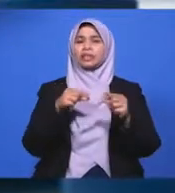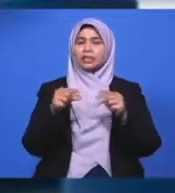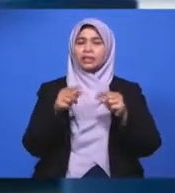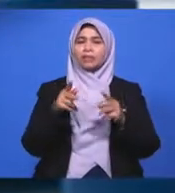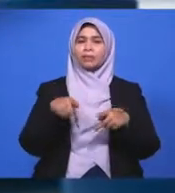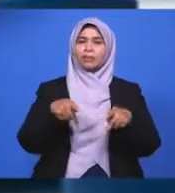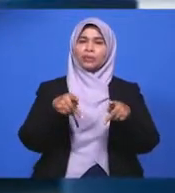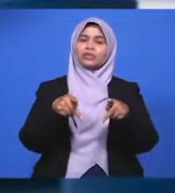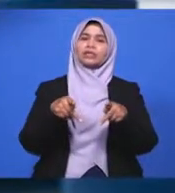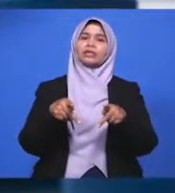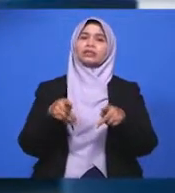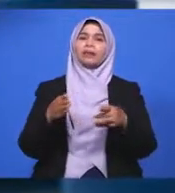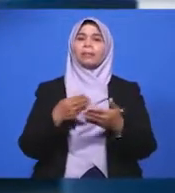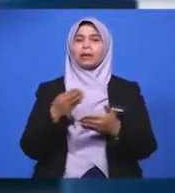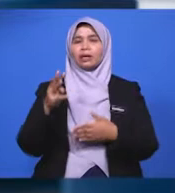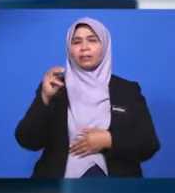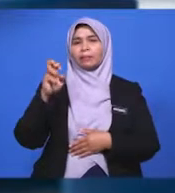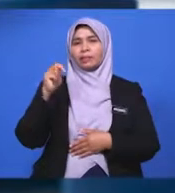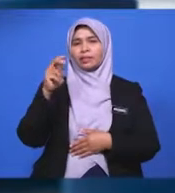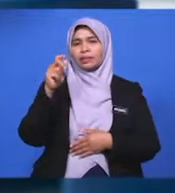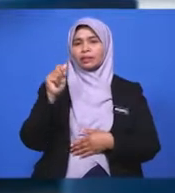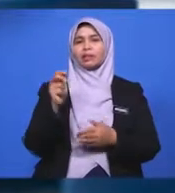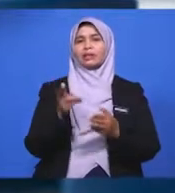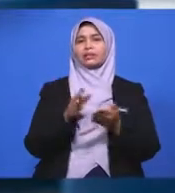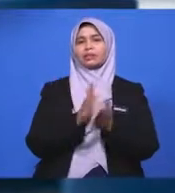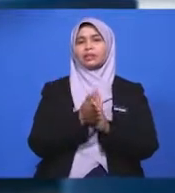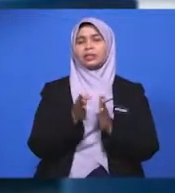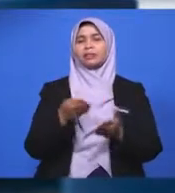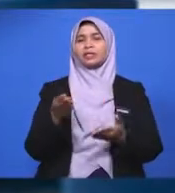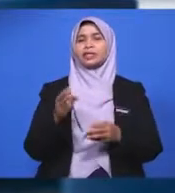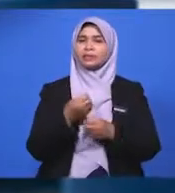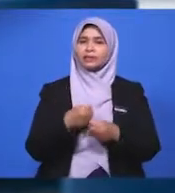memproses bahan mentah menjadi barangan siap.